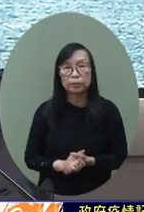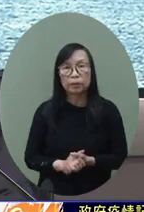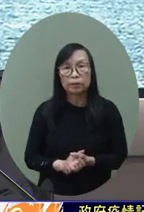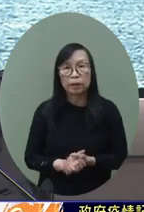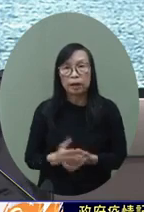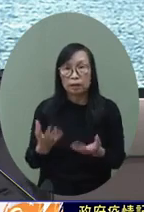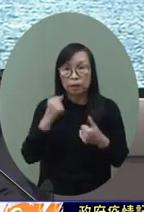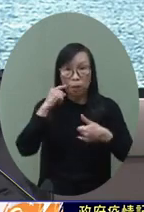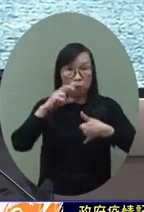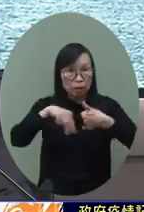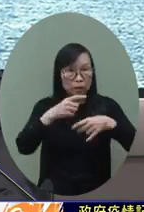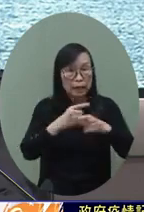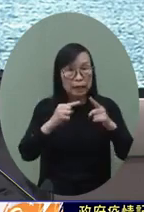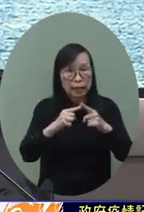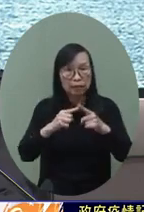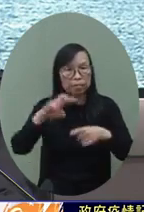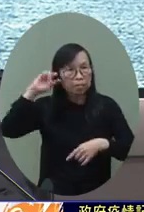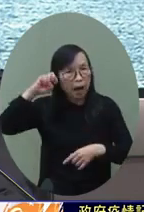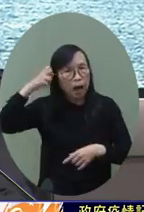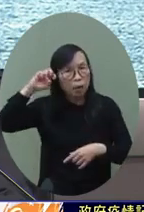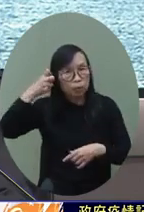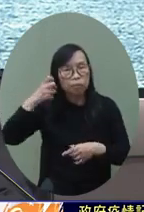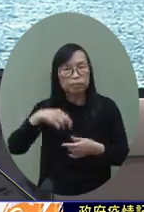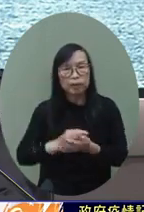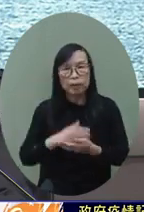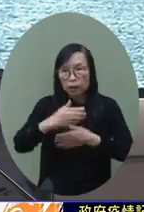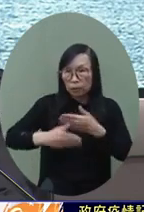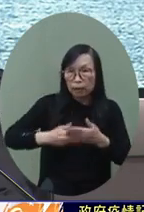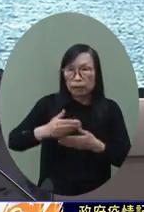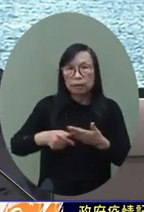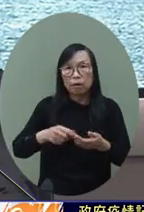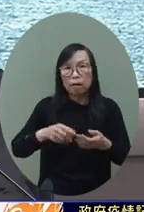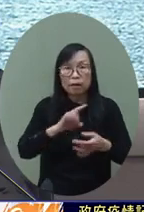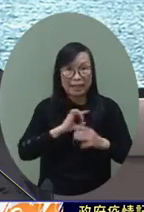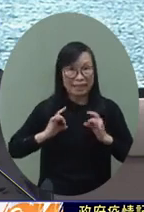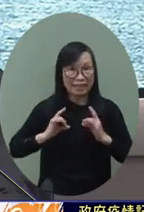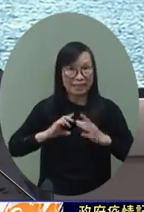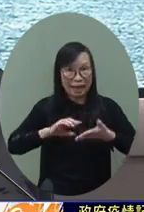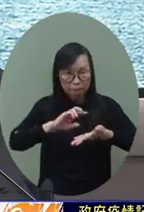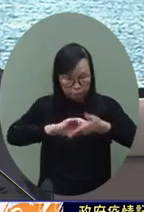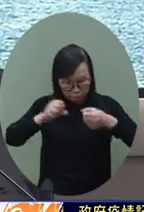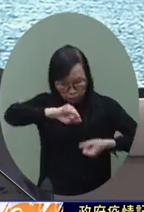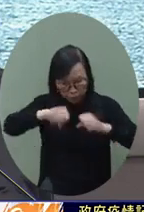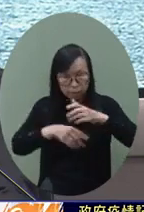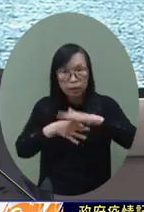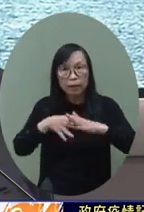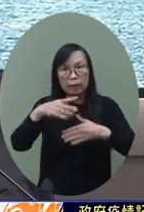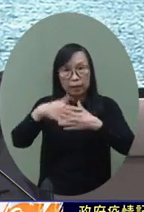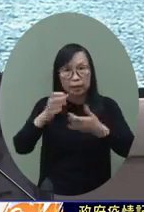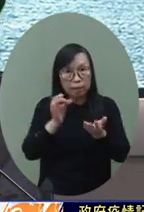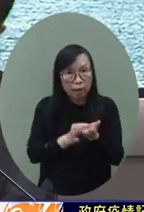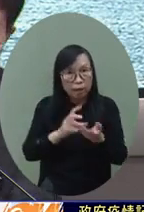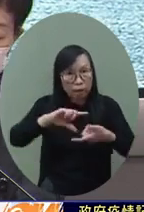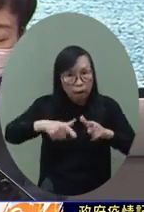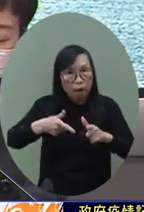接受強制檢測人士若果考慮係會經過一啲私營化驗所或者其他途徑嘅進行測試，就